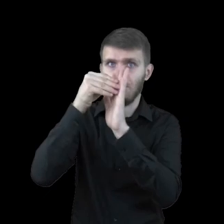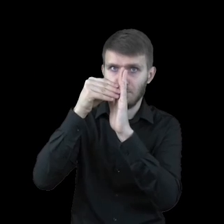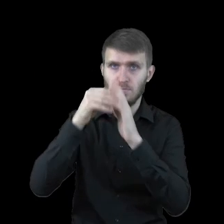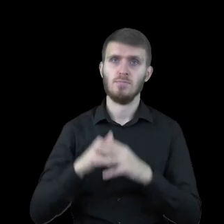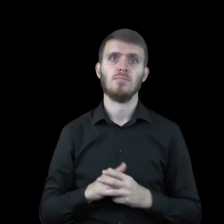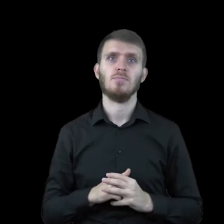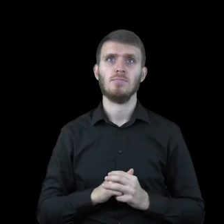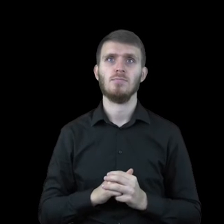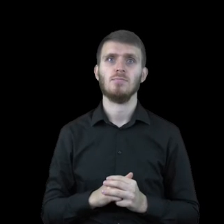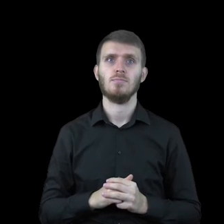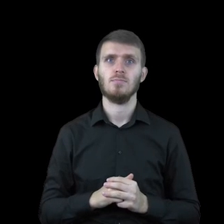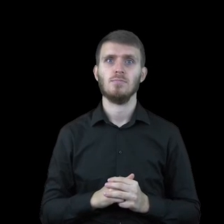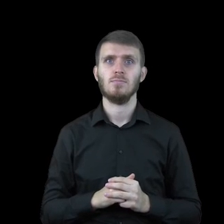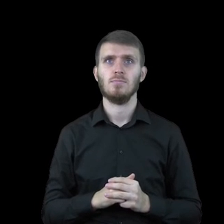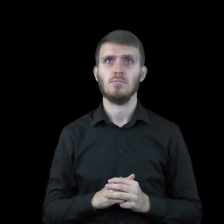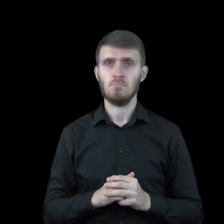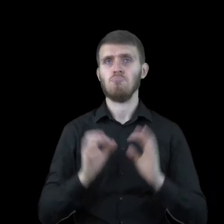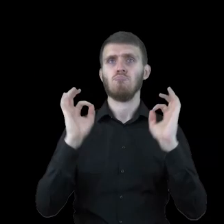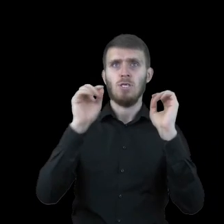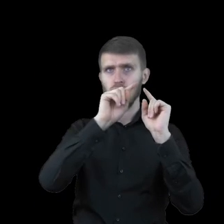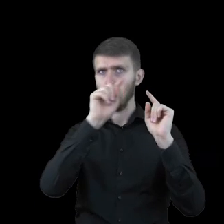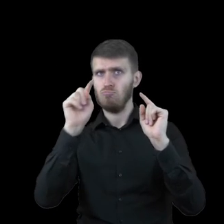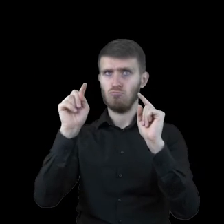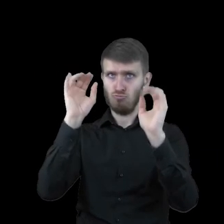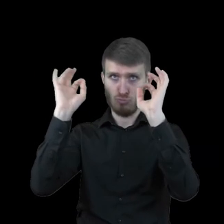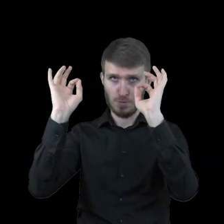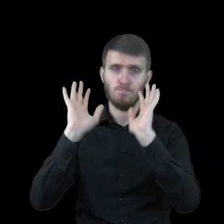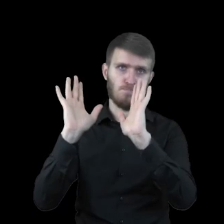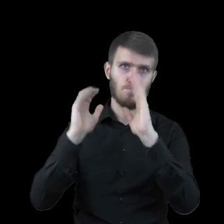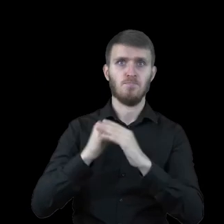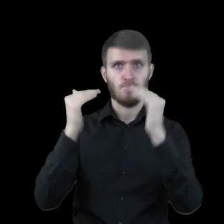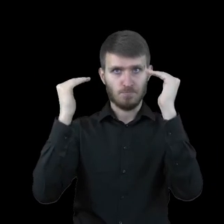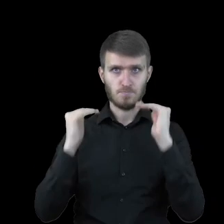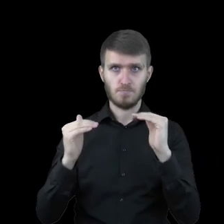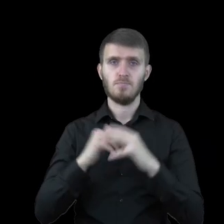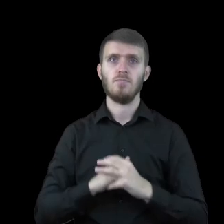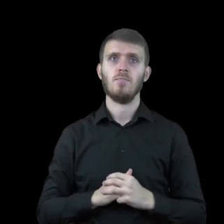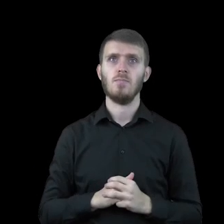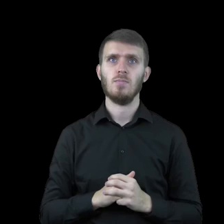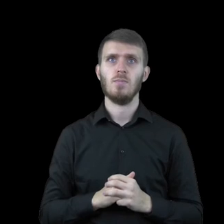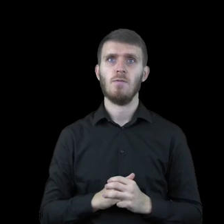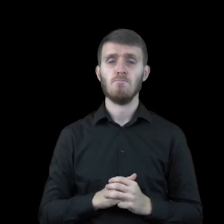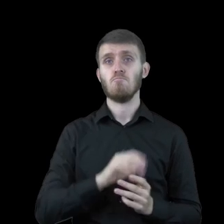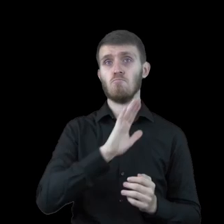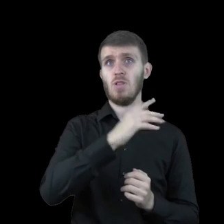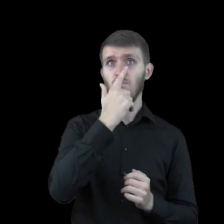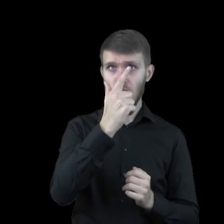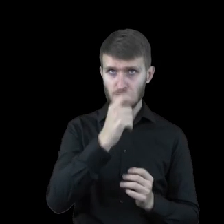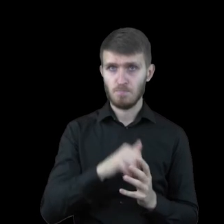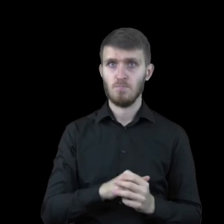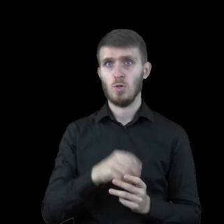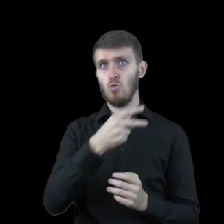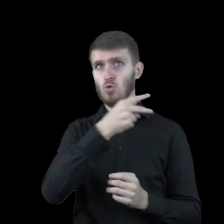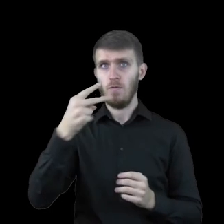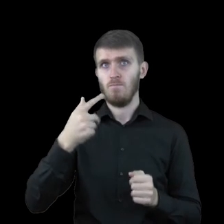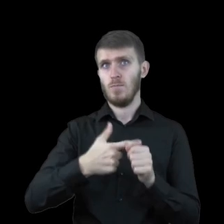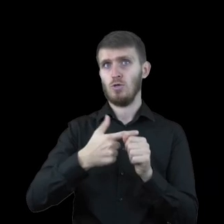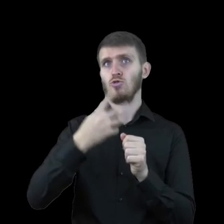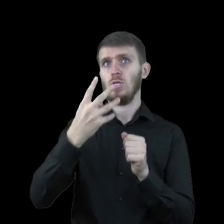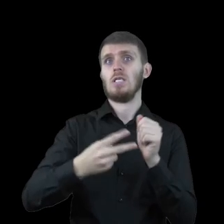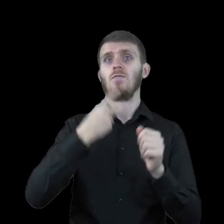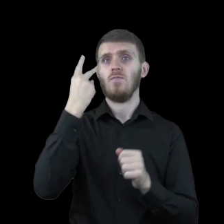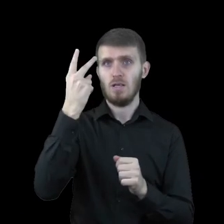Czyli, no, zjadłem kwadrat. Jeszcze kwadrat nam brakuje. I teraz to jest poprawnie zapisane, czyli B kwadrat